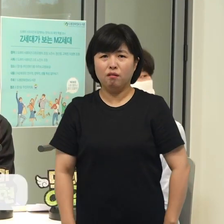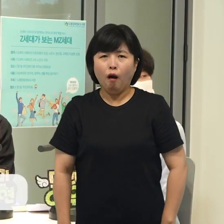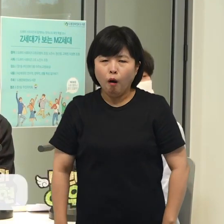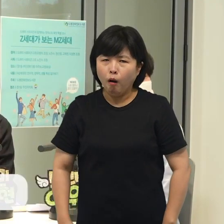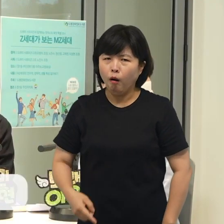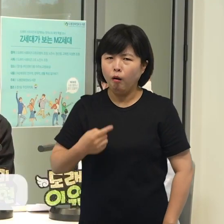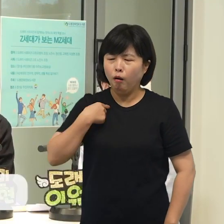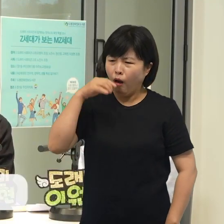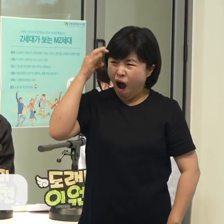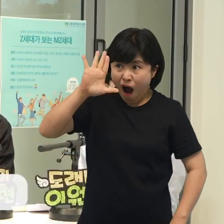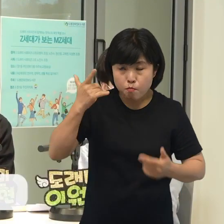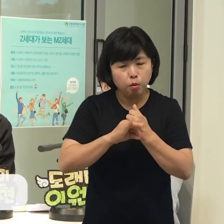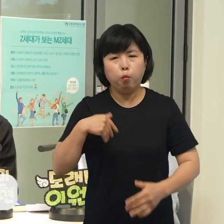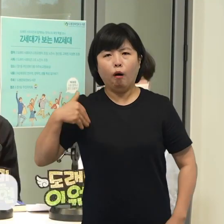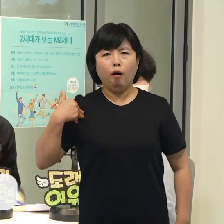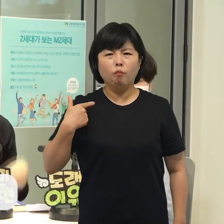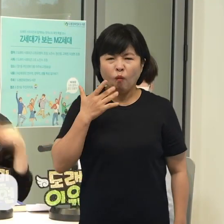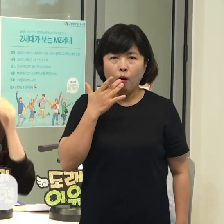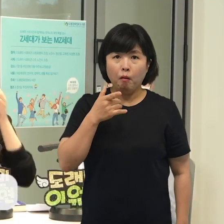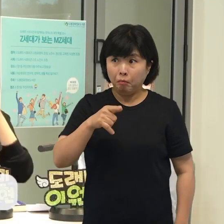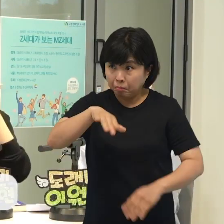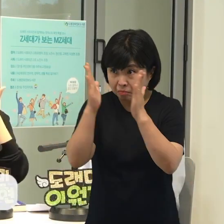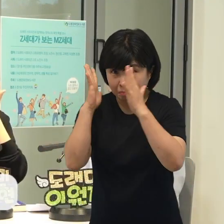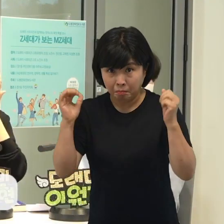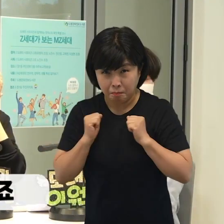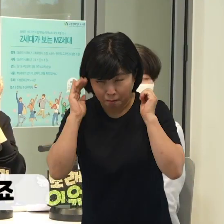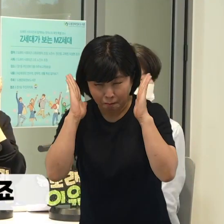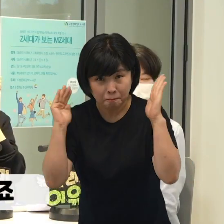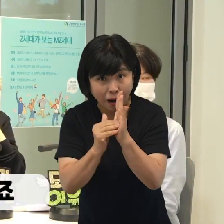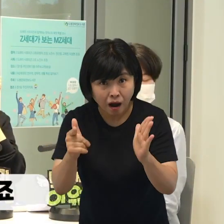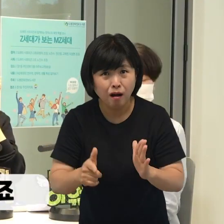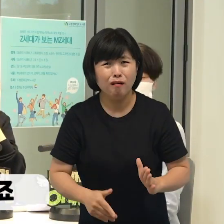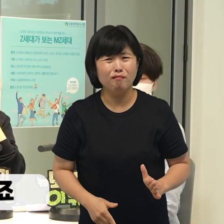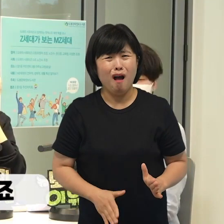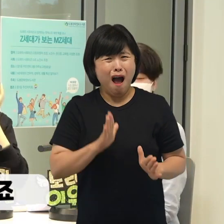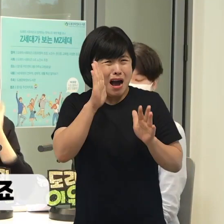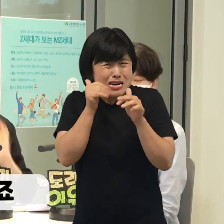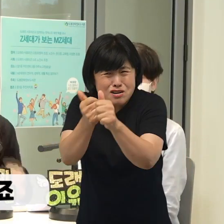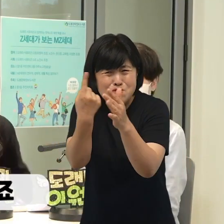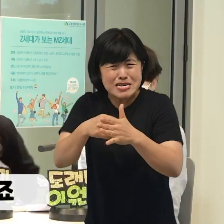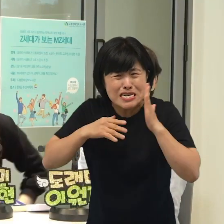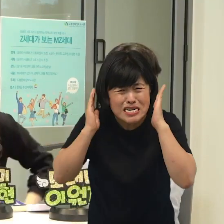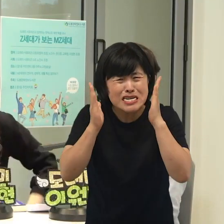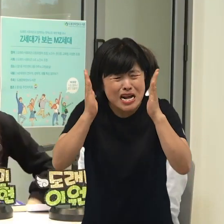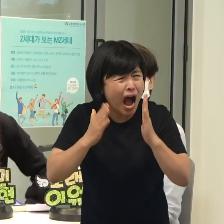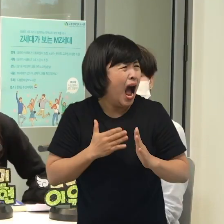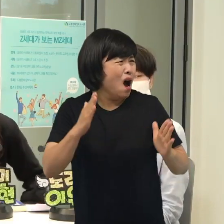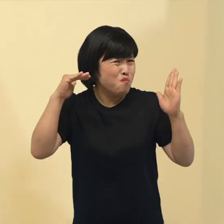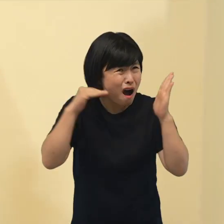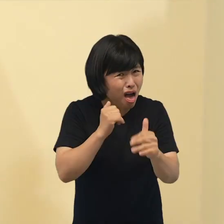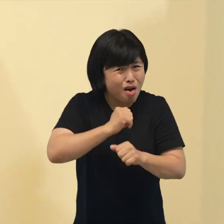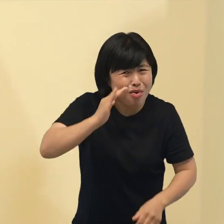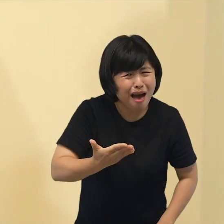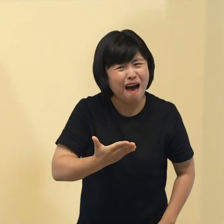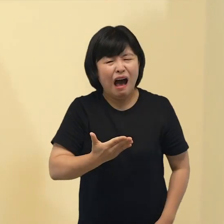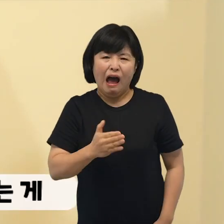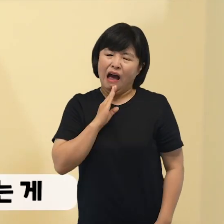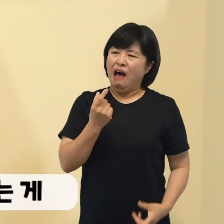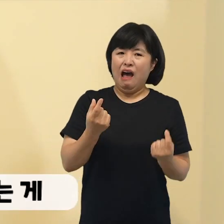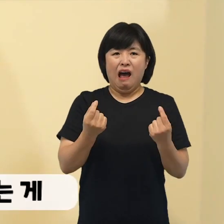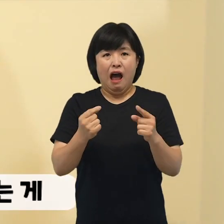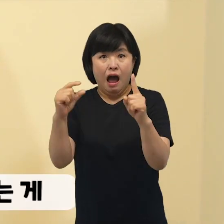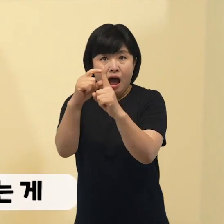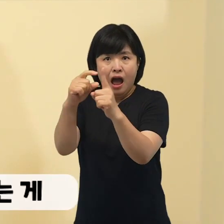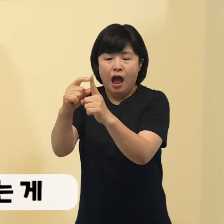안 찾아보면 몰라요. 다 공부를 하시는 거예요? 네. 따라가기 위해서? 따라가기 위해서 아, 공부를 하는 거죠. 공부까지 해야 돼. 그렇긴 한데